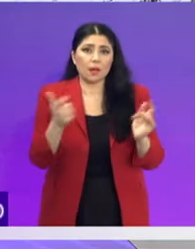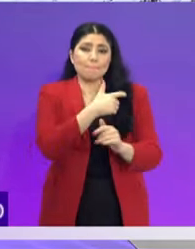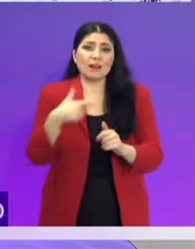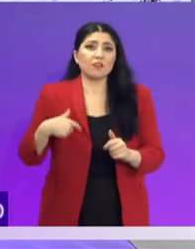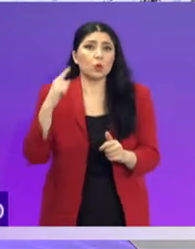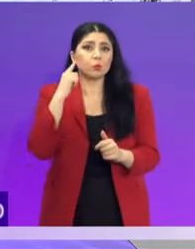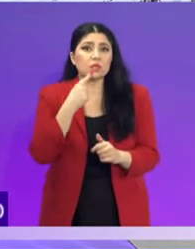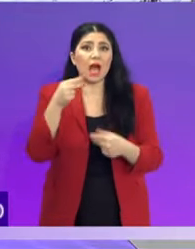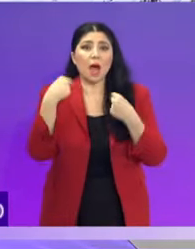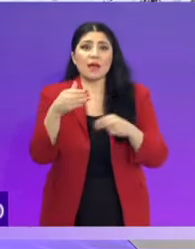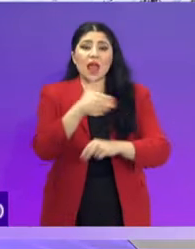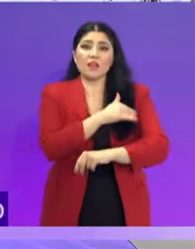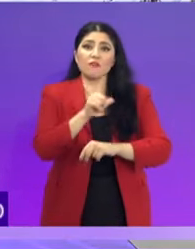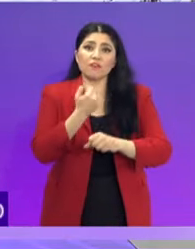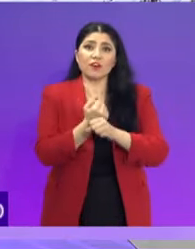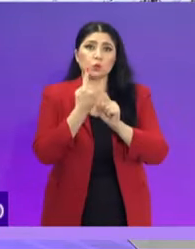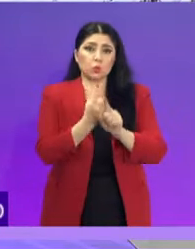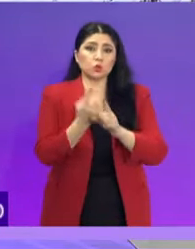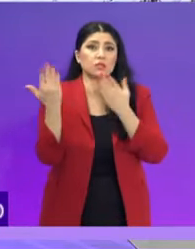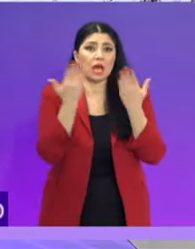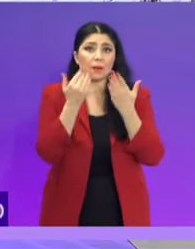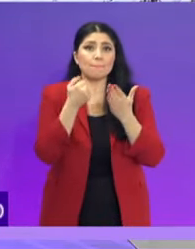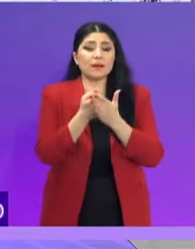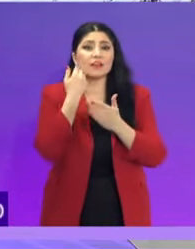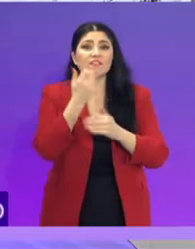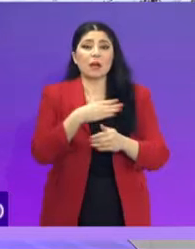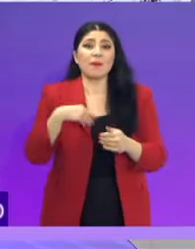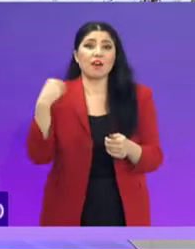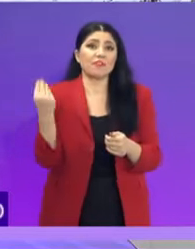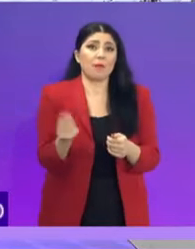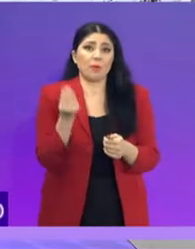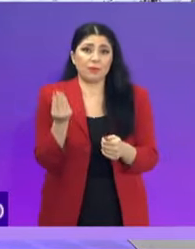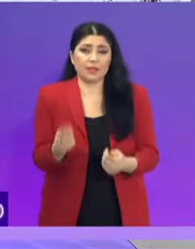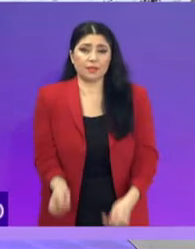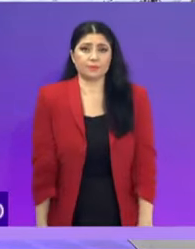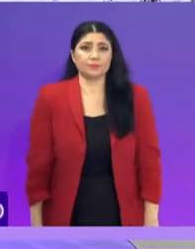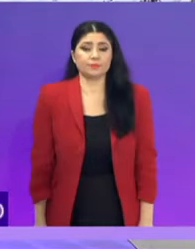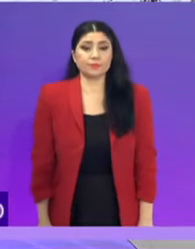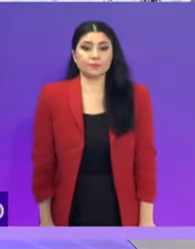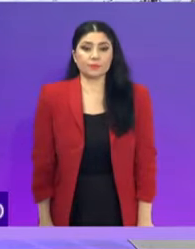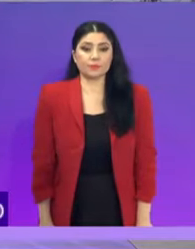Prefectul de Buzău a explicat că elevii vor învăța de acasă până când vremea se va îmbunătăți.